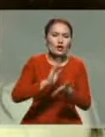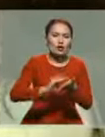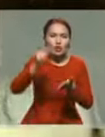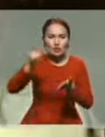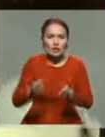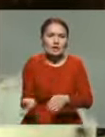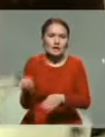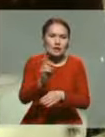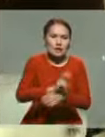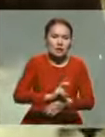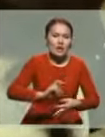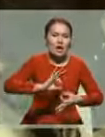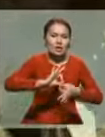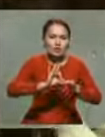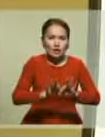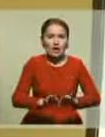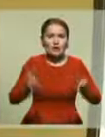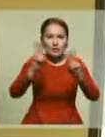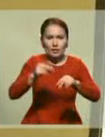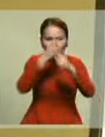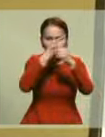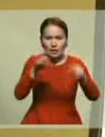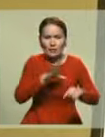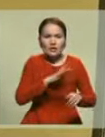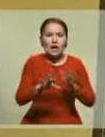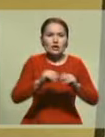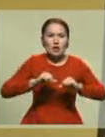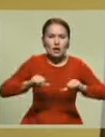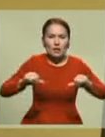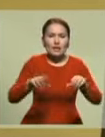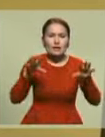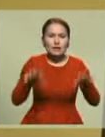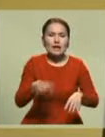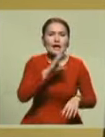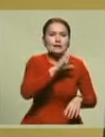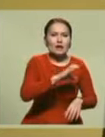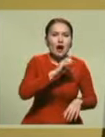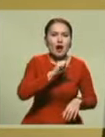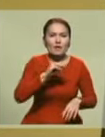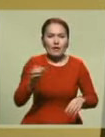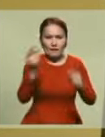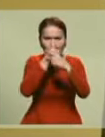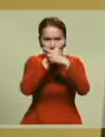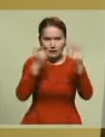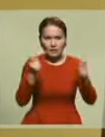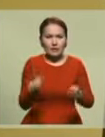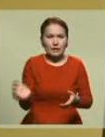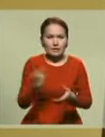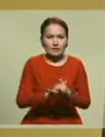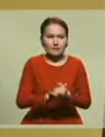бақылап, сыралап жатыр. Ал дауыс беру науқаны барысымен Израильдегі сайлау комиссиясының төрағасы Серік Әлібаев таныстырды.